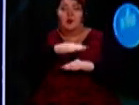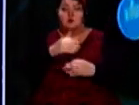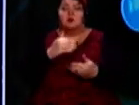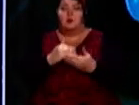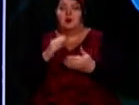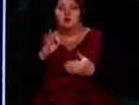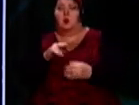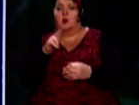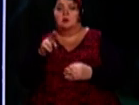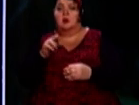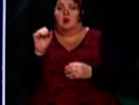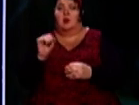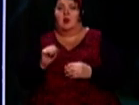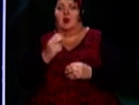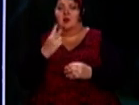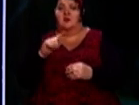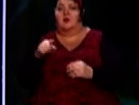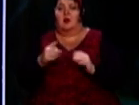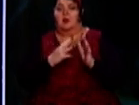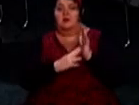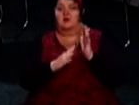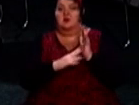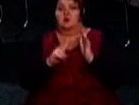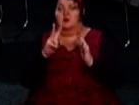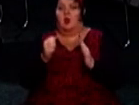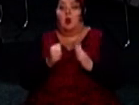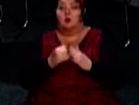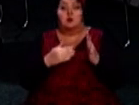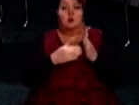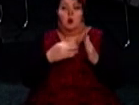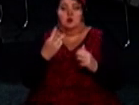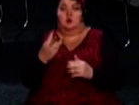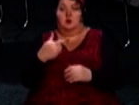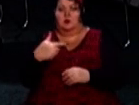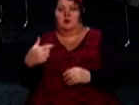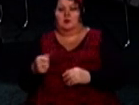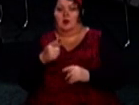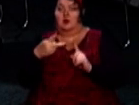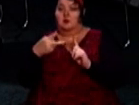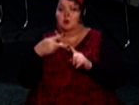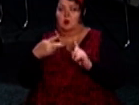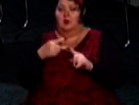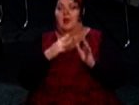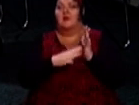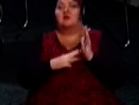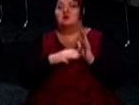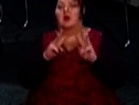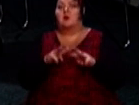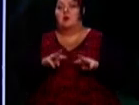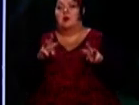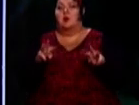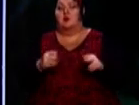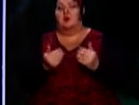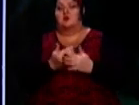адміністрацією налічує 2,92, десь так, до 3 гектарів. Це перше. Друге, 80 мільйонів, знову ж таки, якась